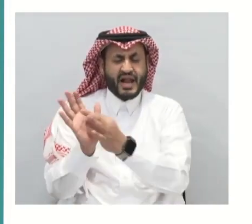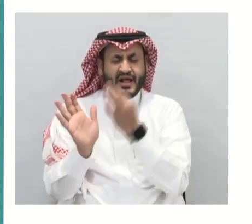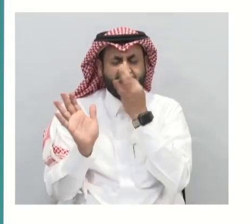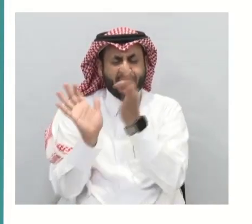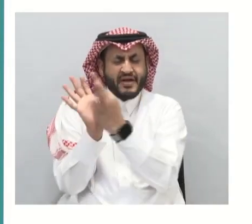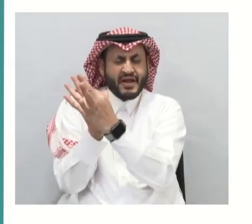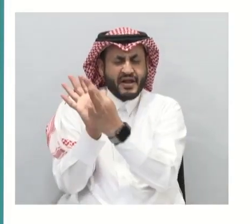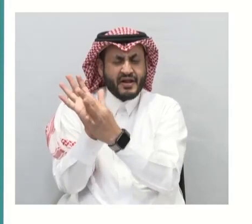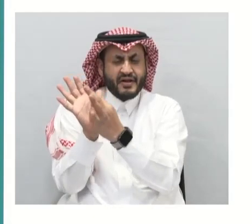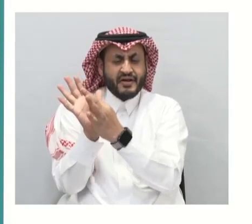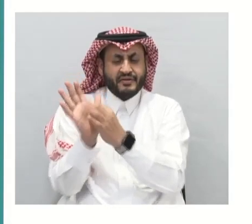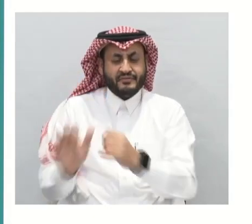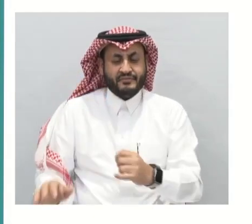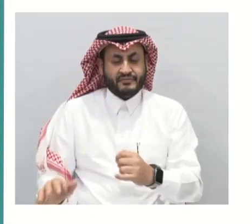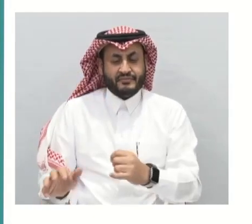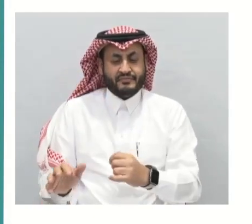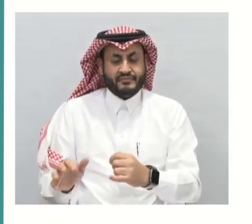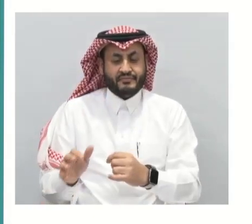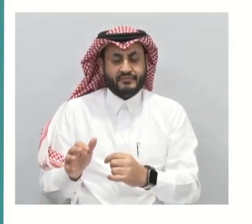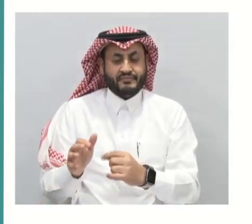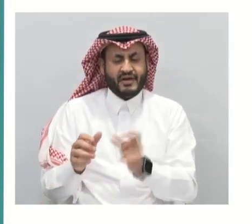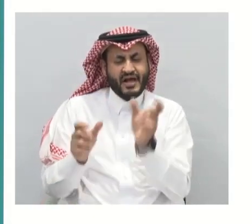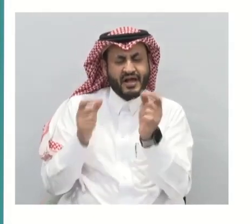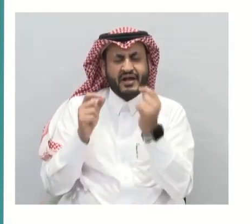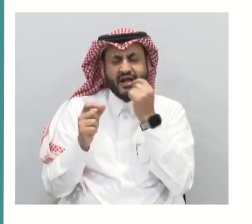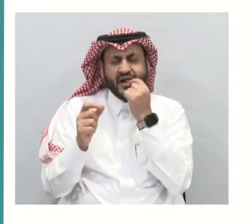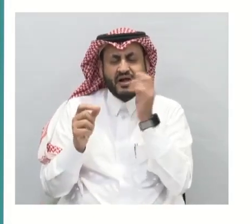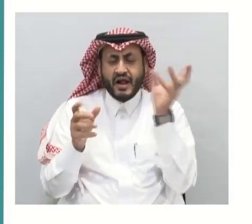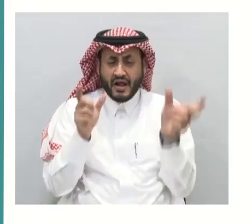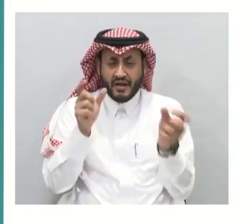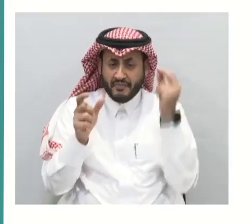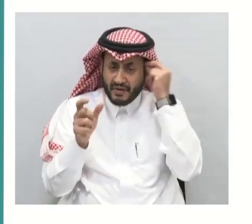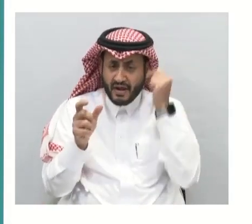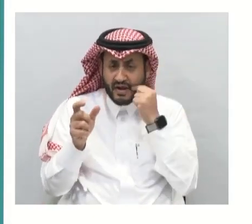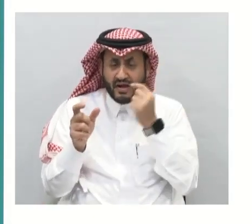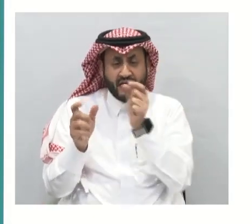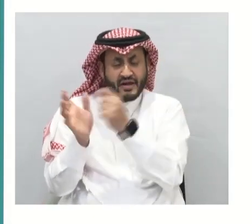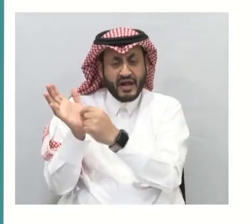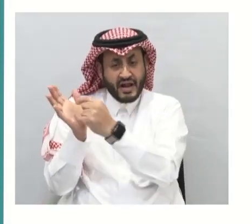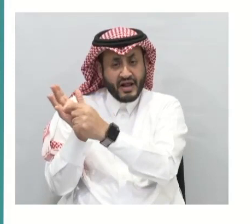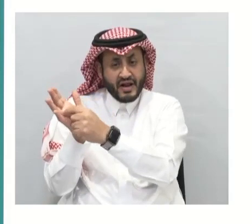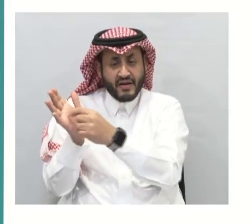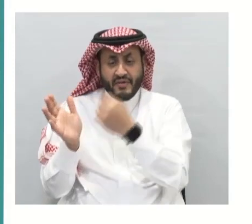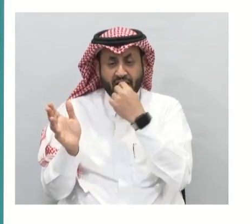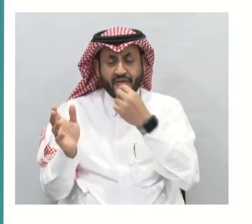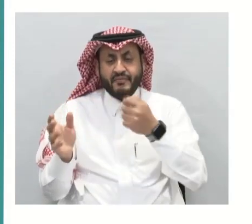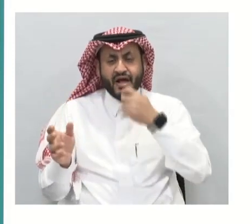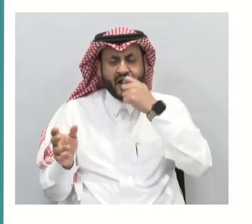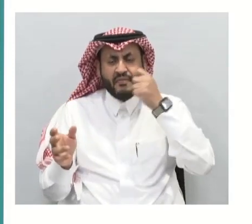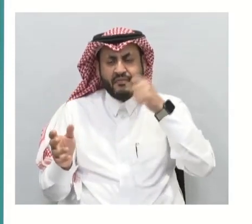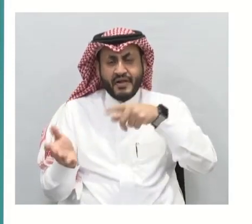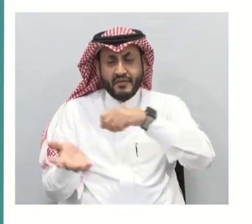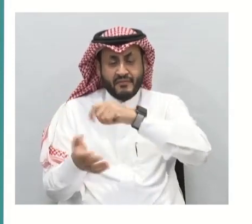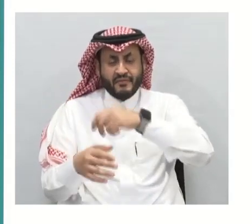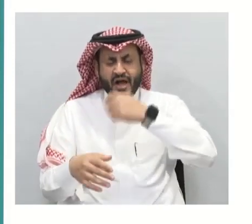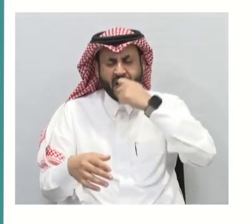اللسان لطعام دون غيره يحس اللسان بالطعم الحلو واحيانا بالمالح